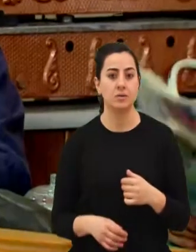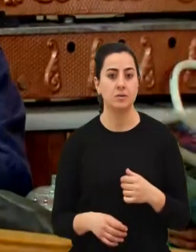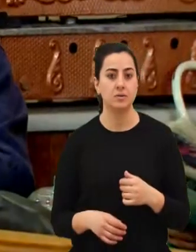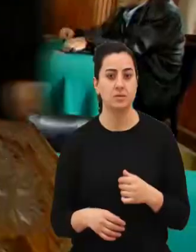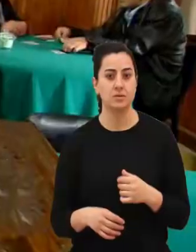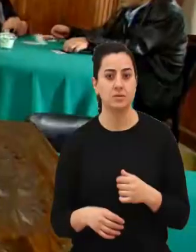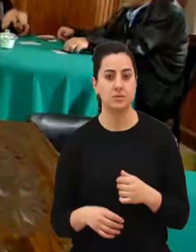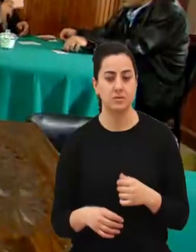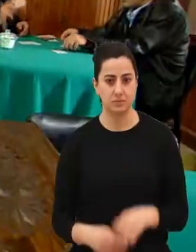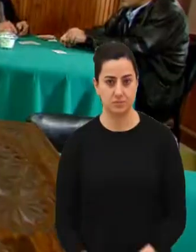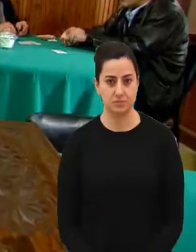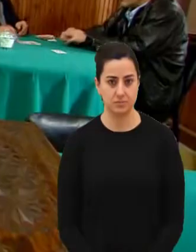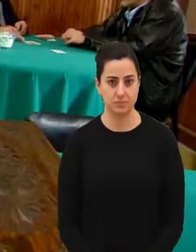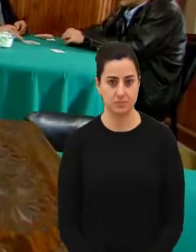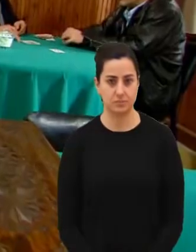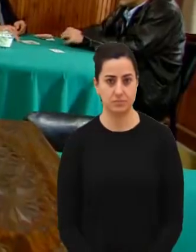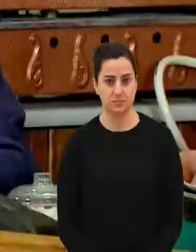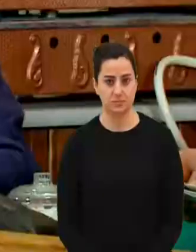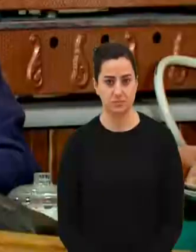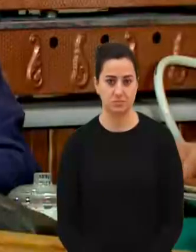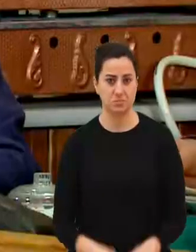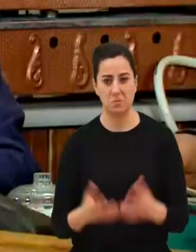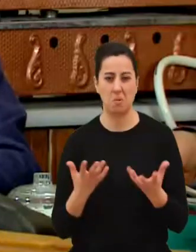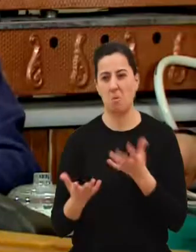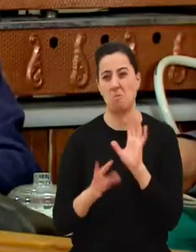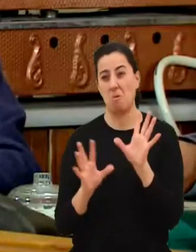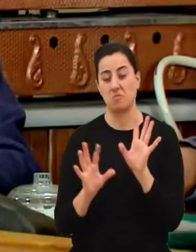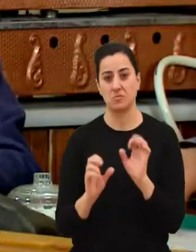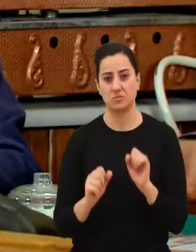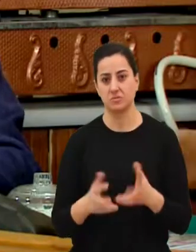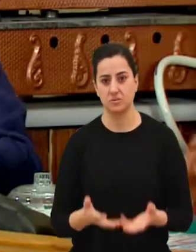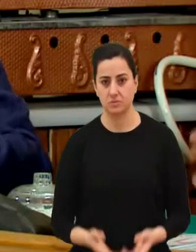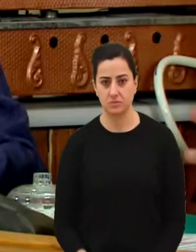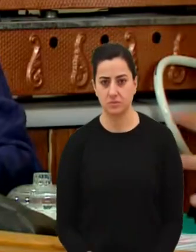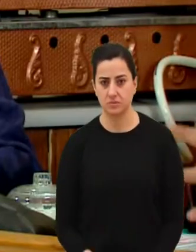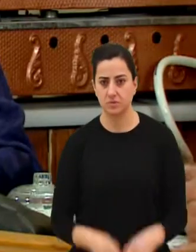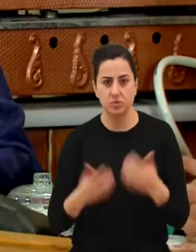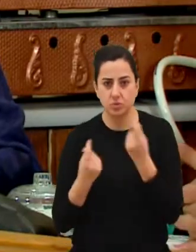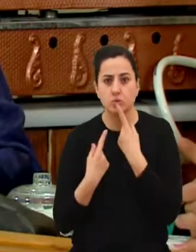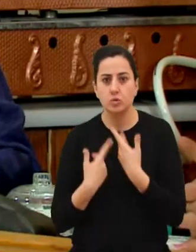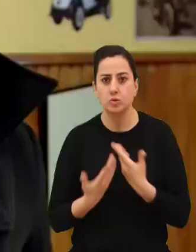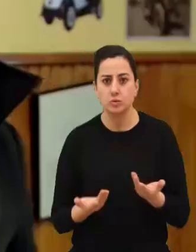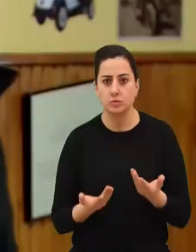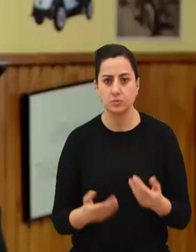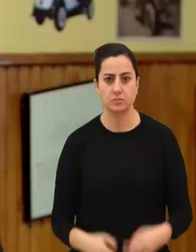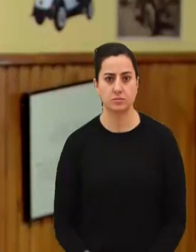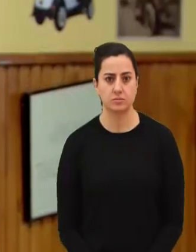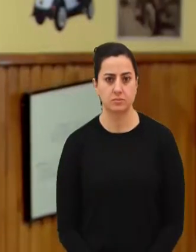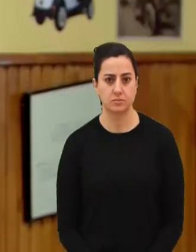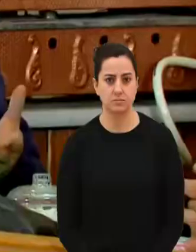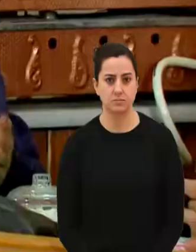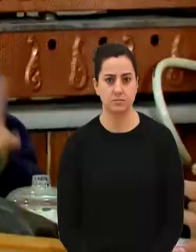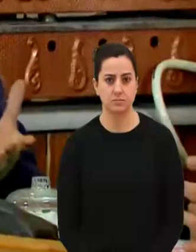ediyorum beşinci ayakta tuttu. Usta, usta. Beşinci ayakta tuttu vallahi. Oğlum ne sıra çeviriyorsun lan bunu? Ya